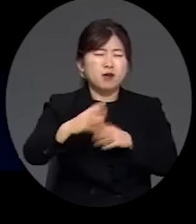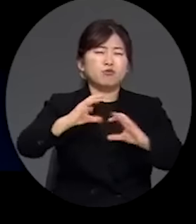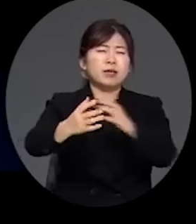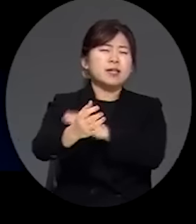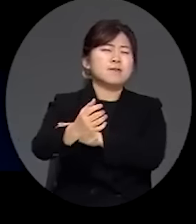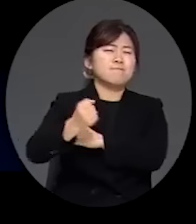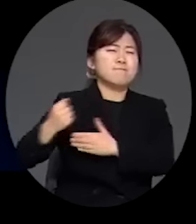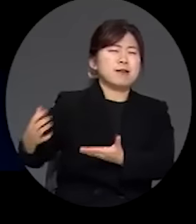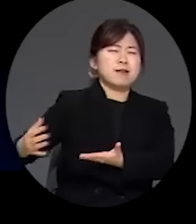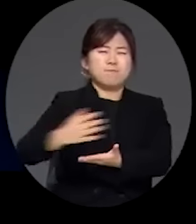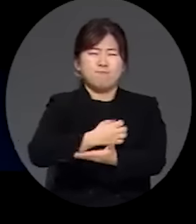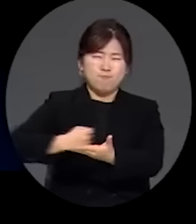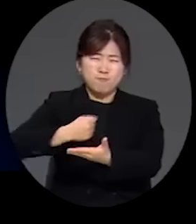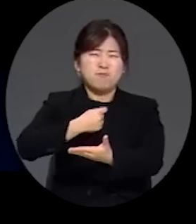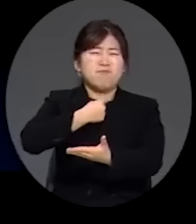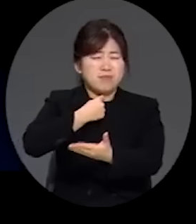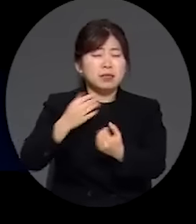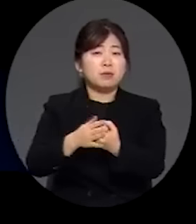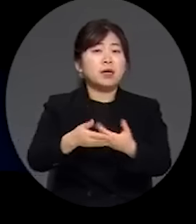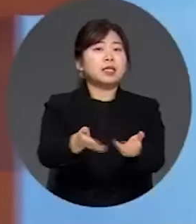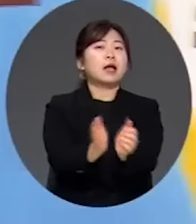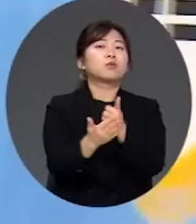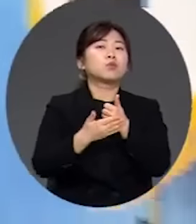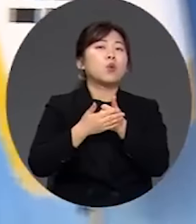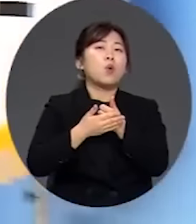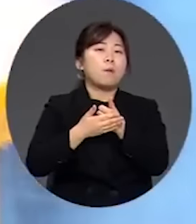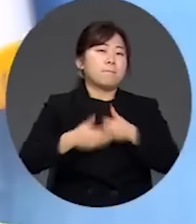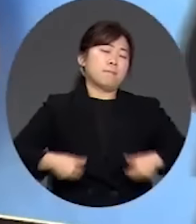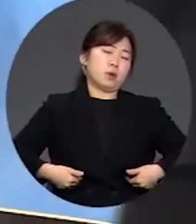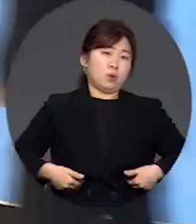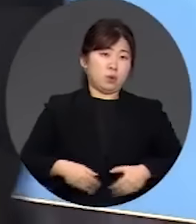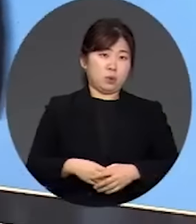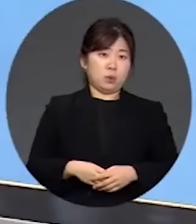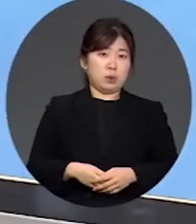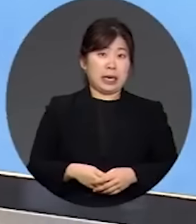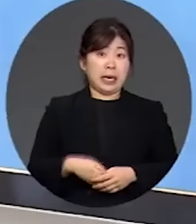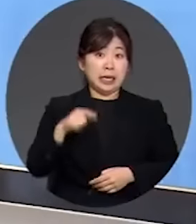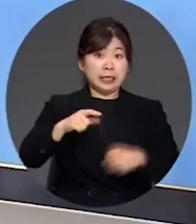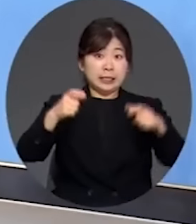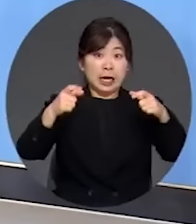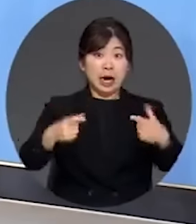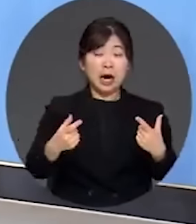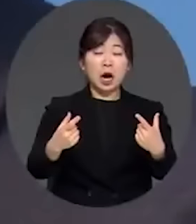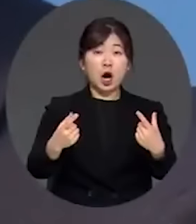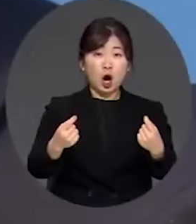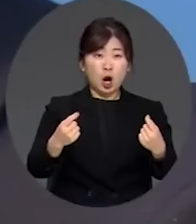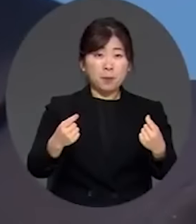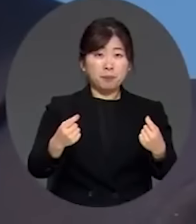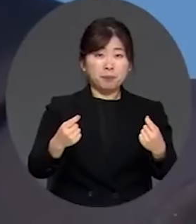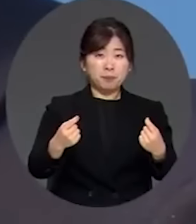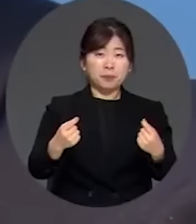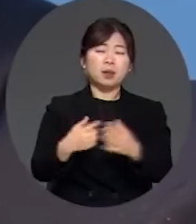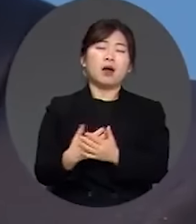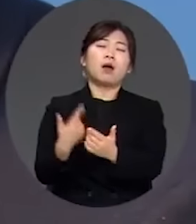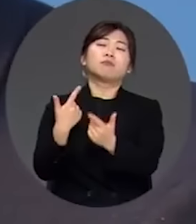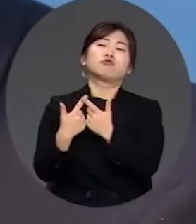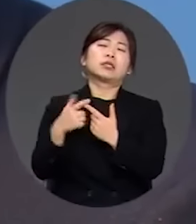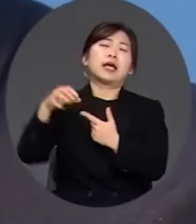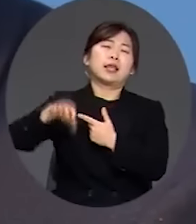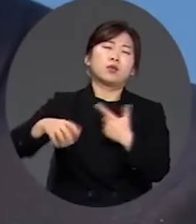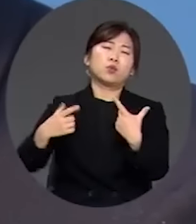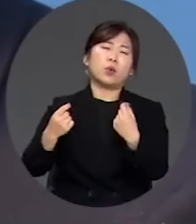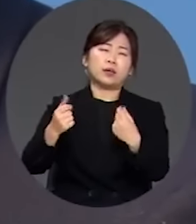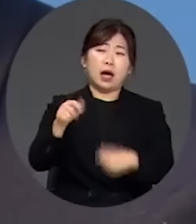가지고 이길 수 있다면은 당에 큰 도움이 된다 이들 지역을 포함해 당의 험지 출마 요청을 받고 수락한